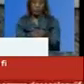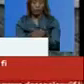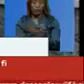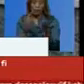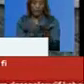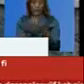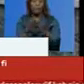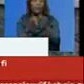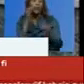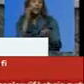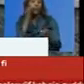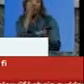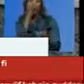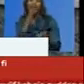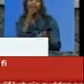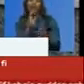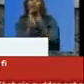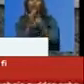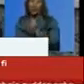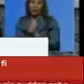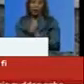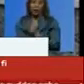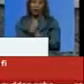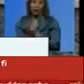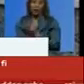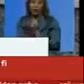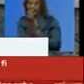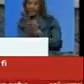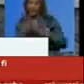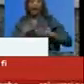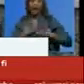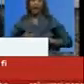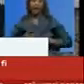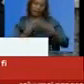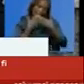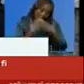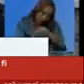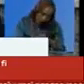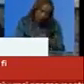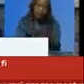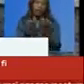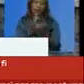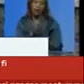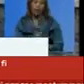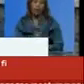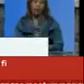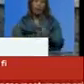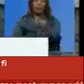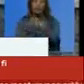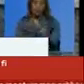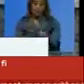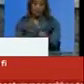በዚህ ምክር ቤት ባልተለመደ ሁኔታ ጥቂት አካላትን ላመሰግን እፈልጋለሁ